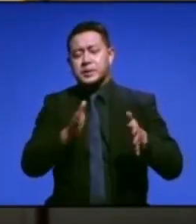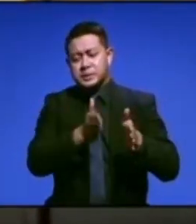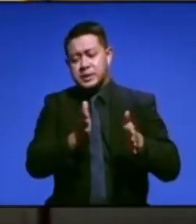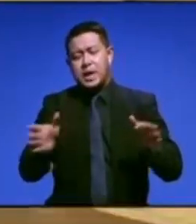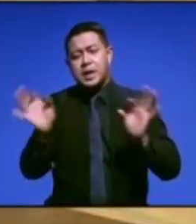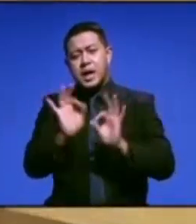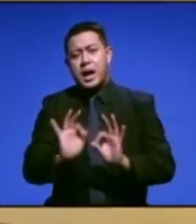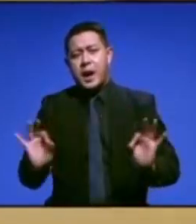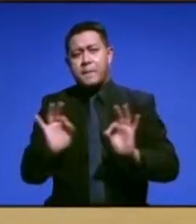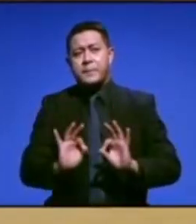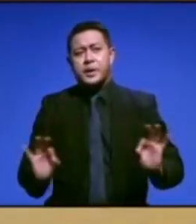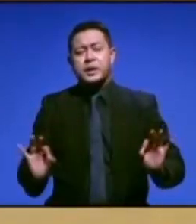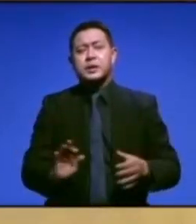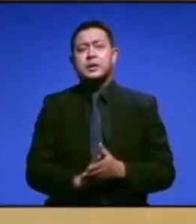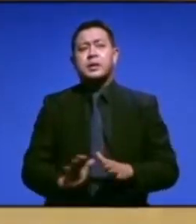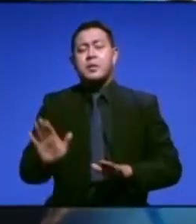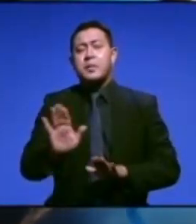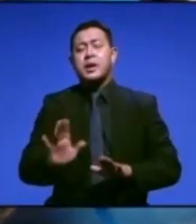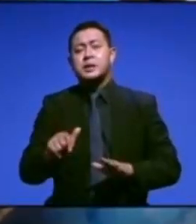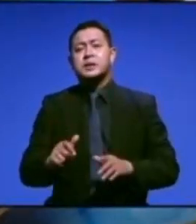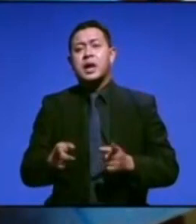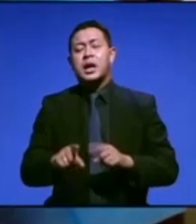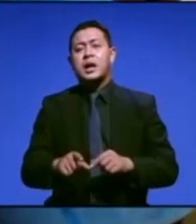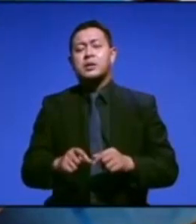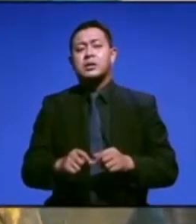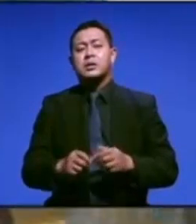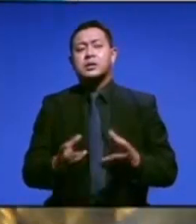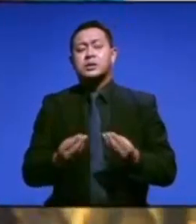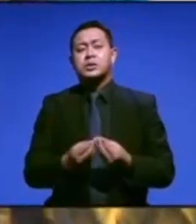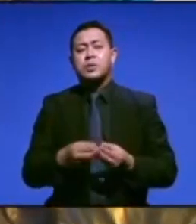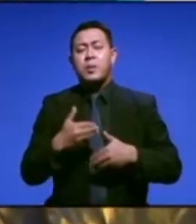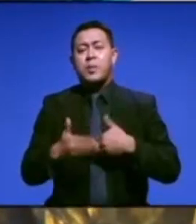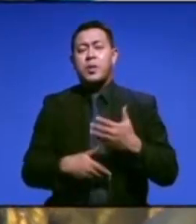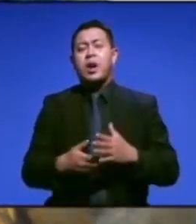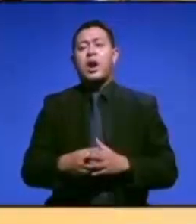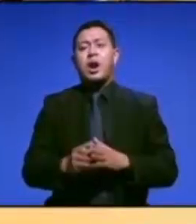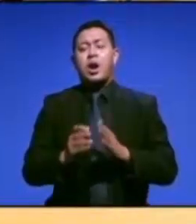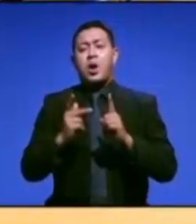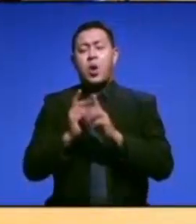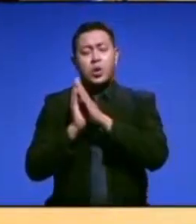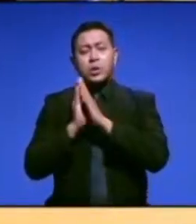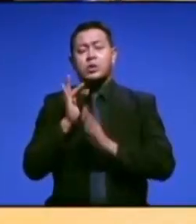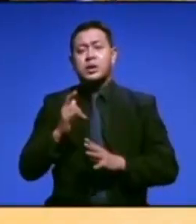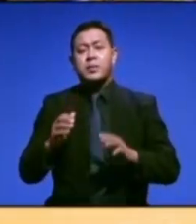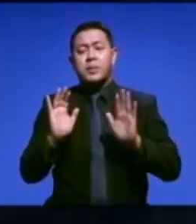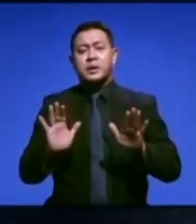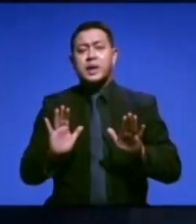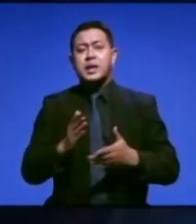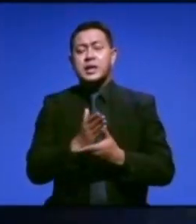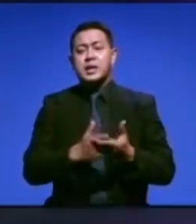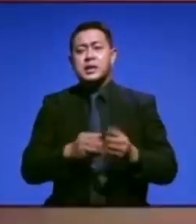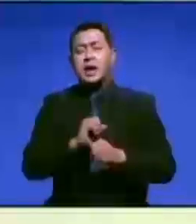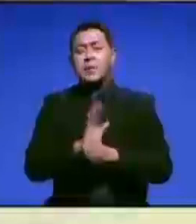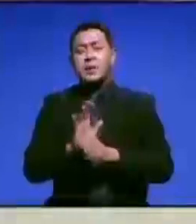rapi. Layanan inilah yang kini menjadi andalan sejumlah pengelola hotel untuk bisa bertahan di tengah